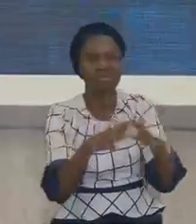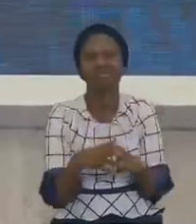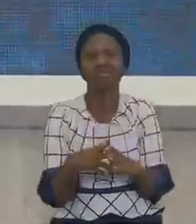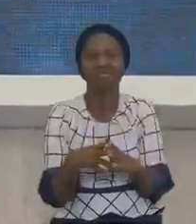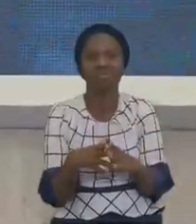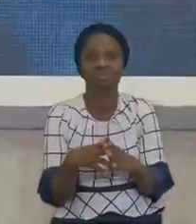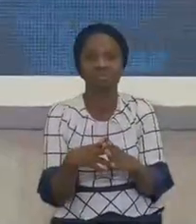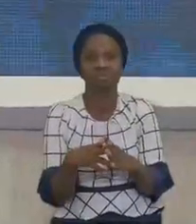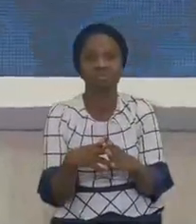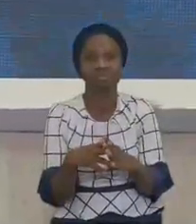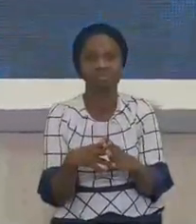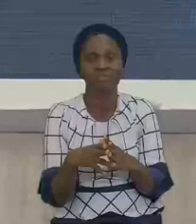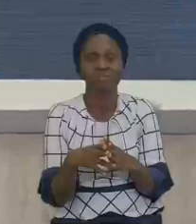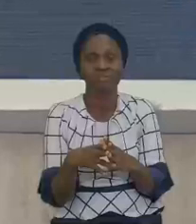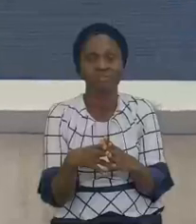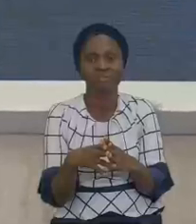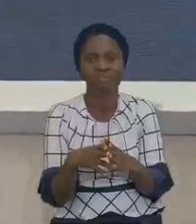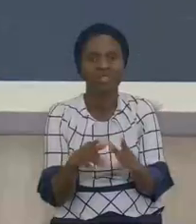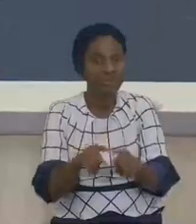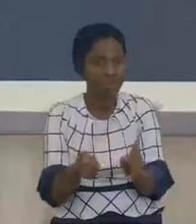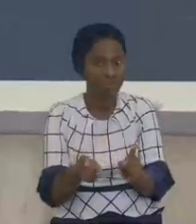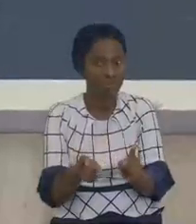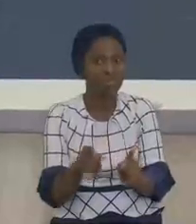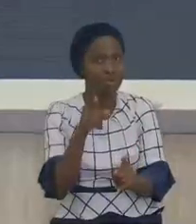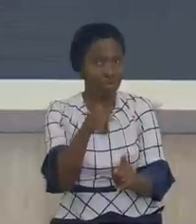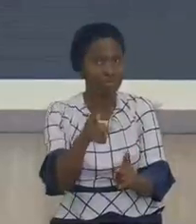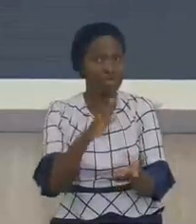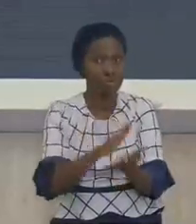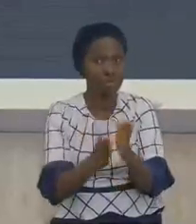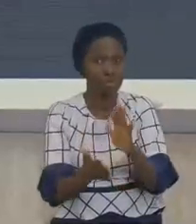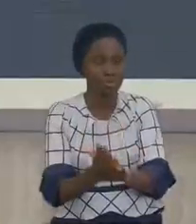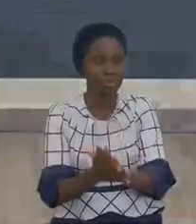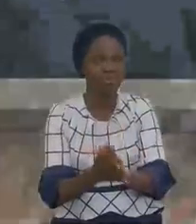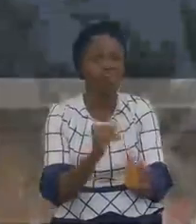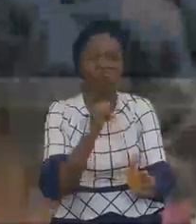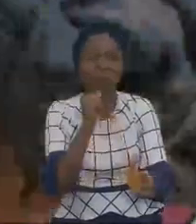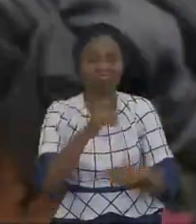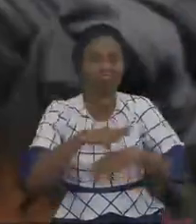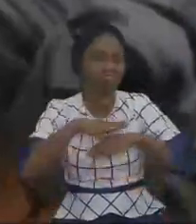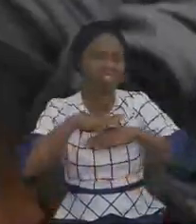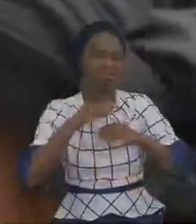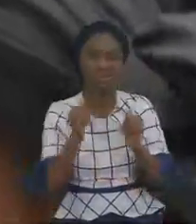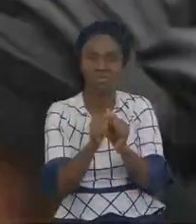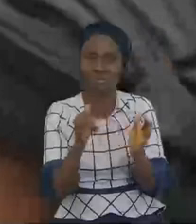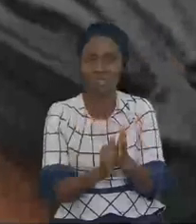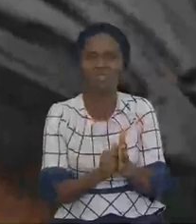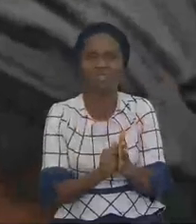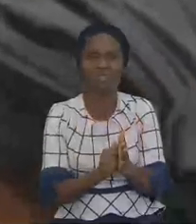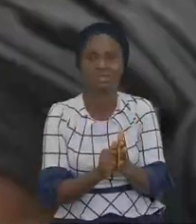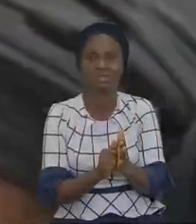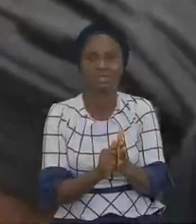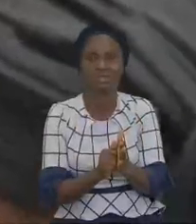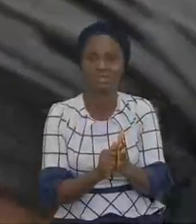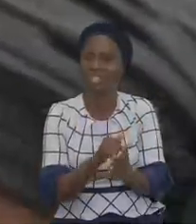Mais tu dois être insatisfait de cette vie-là. Ça ne peut pas continuer comme ça pour